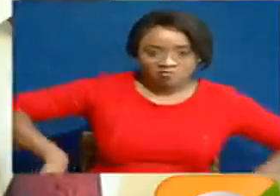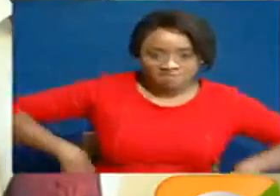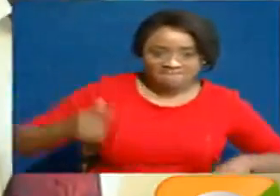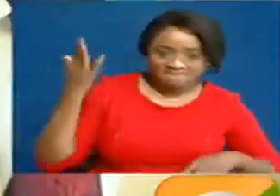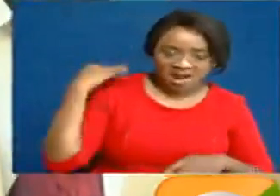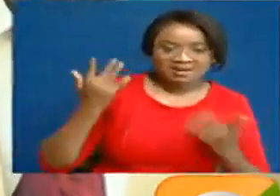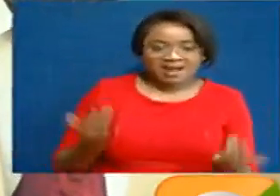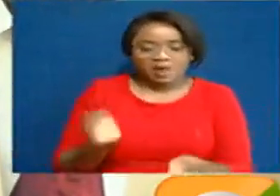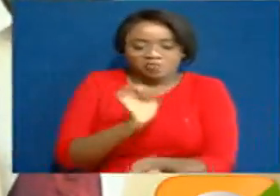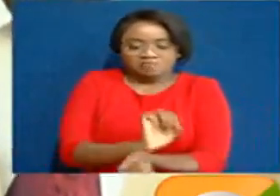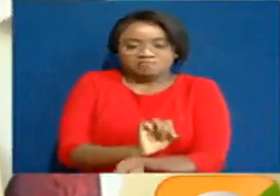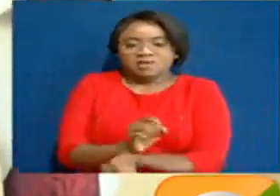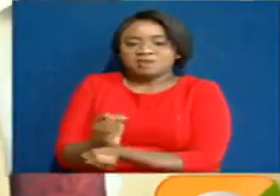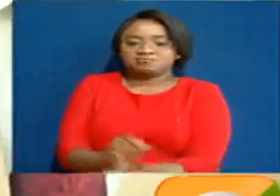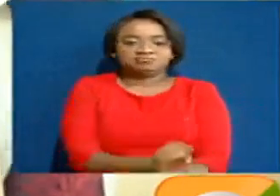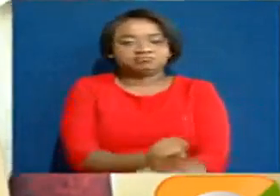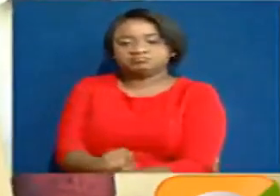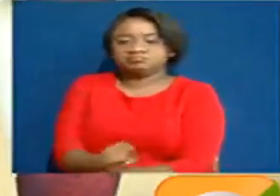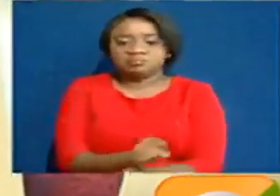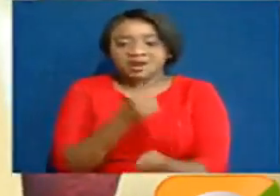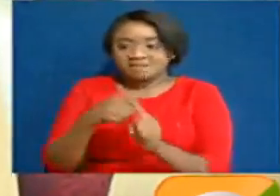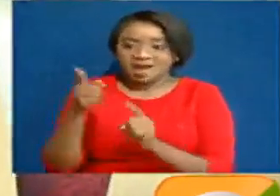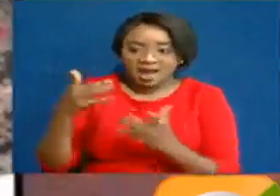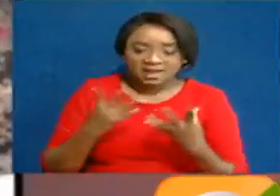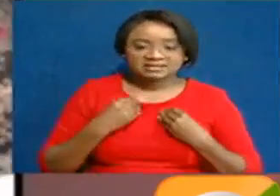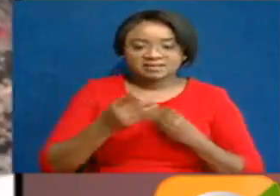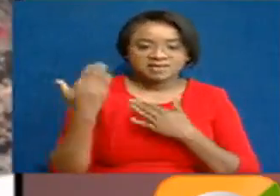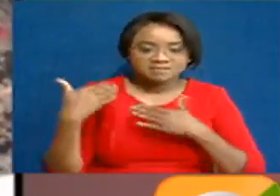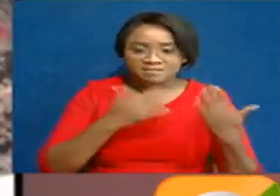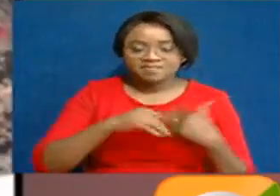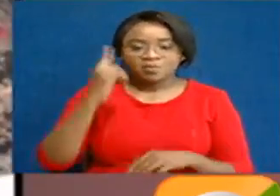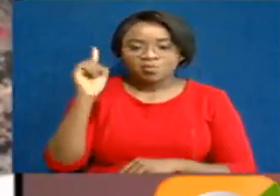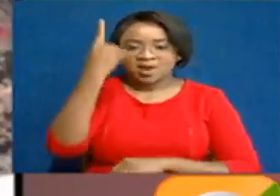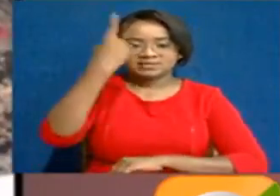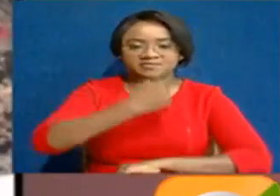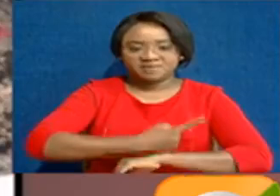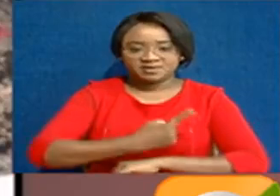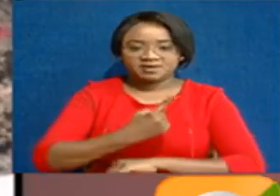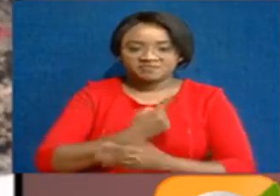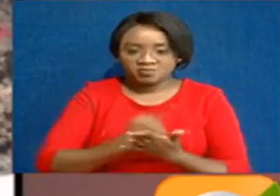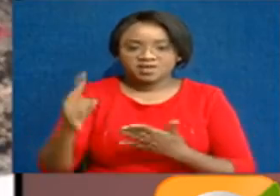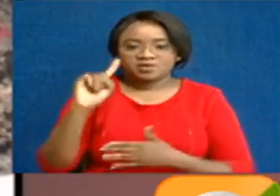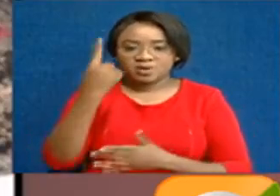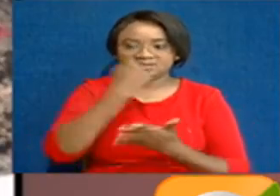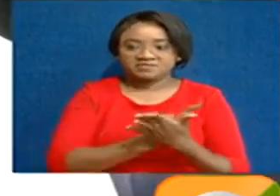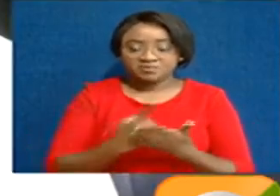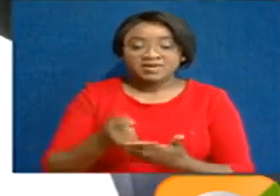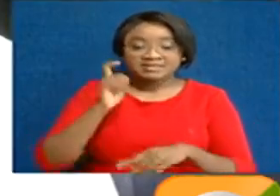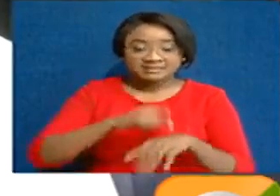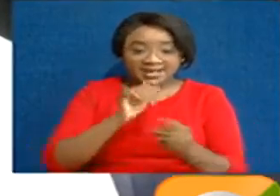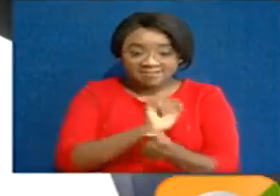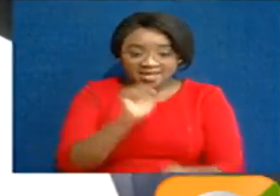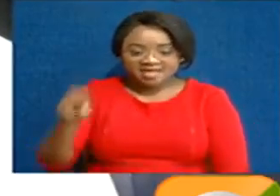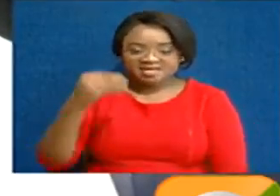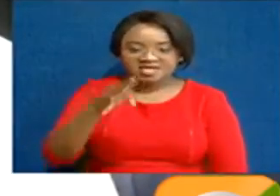Anasema aliruhusiwa kuoga mara moja kwa wiki na kwamba alipoachiliwa alikabidhiwa shilingi 400 kama nauli. The